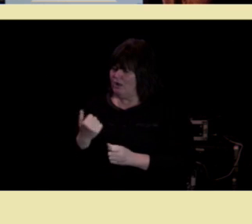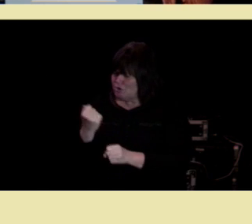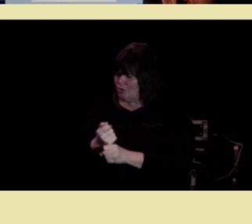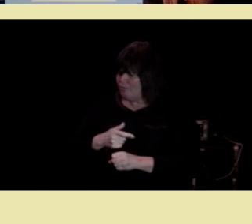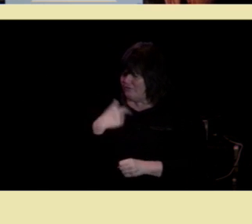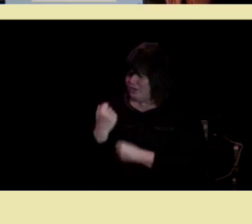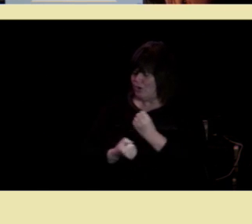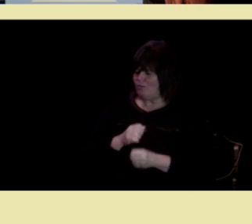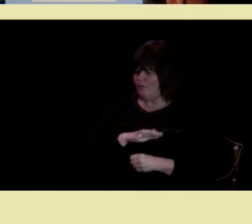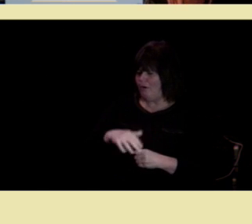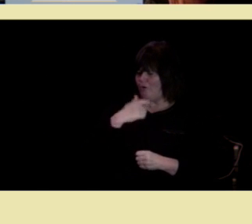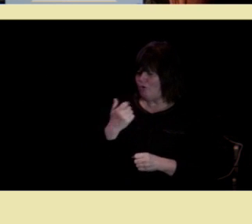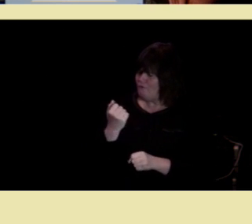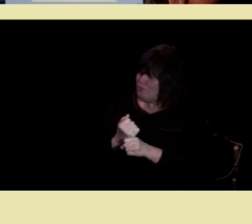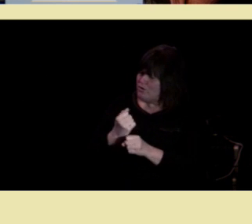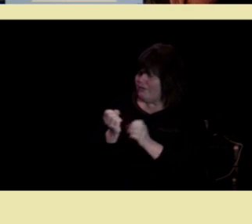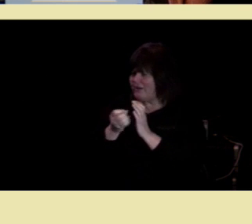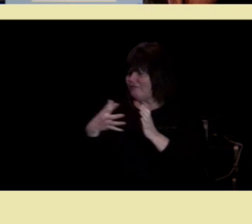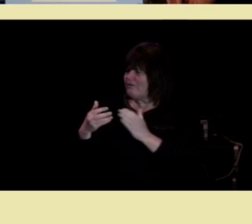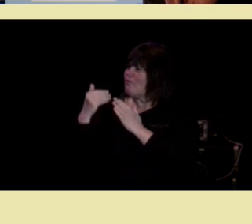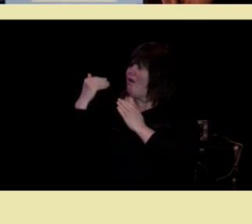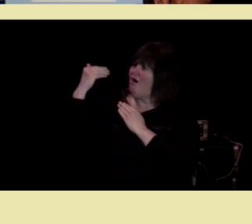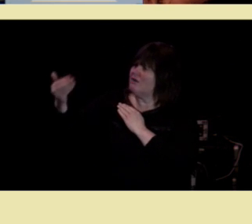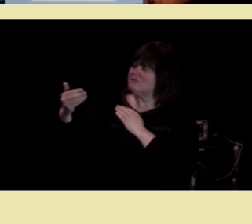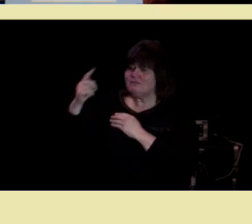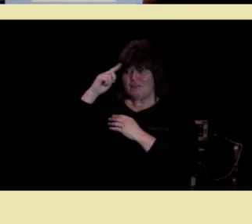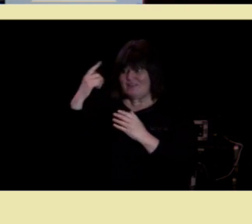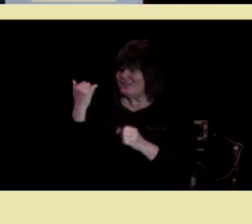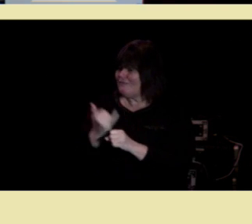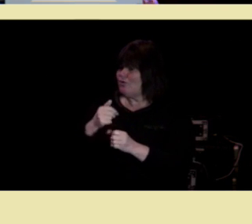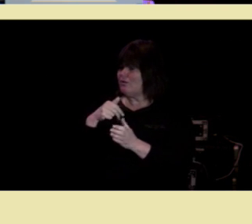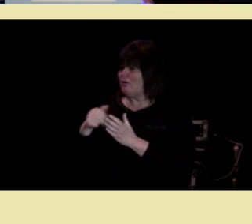vet ikke hvordan det går med disse barna og ungdommene våre om 5-10 år.